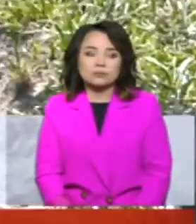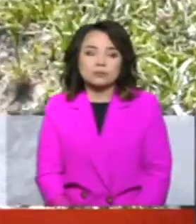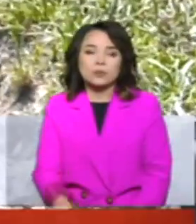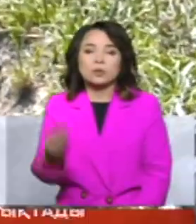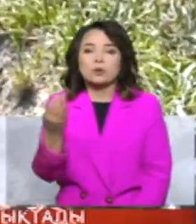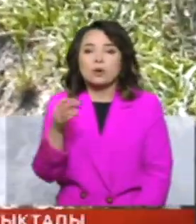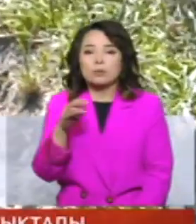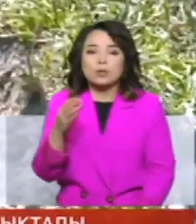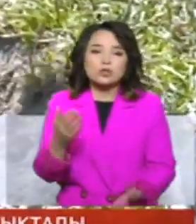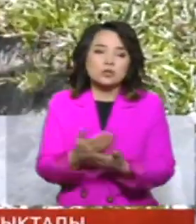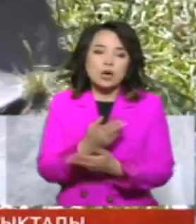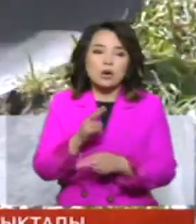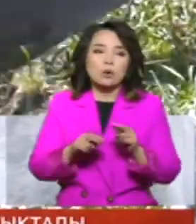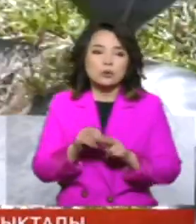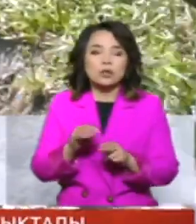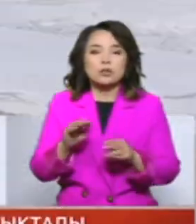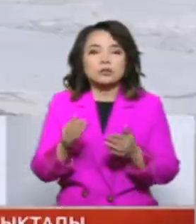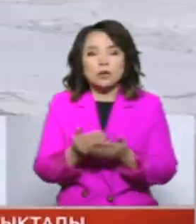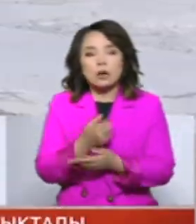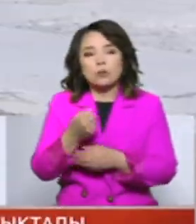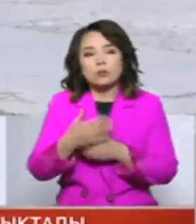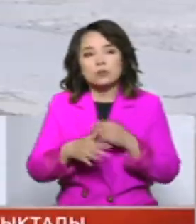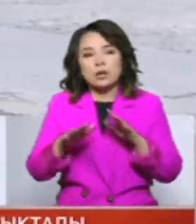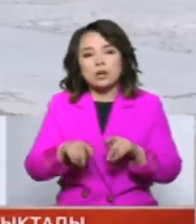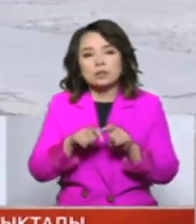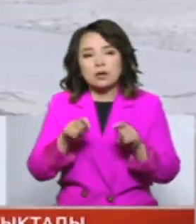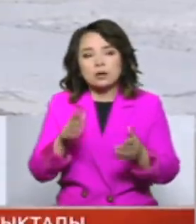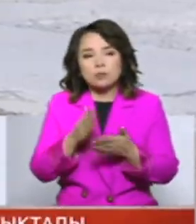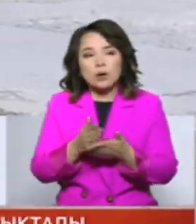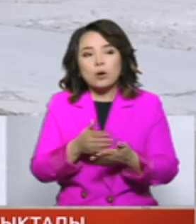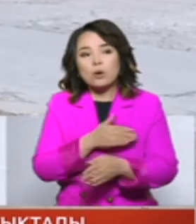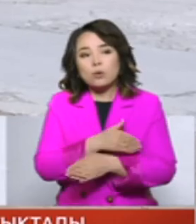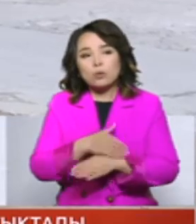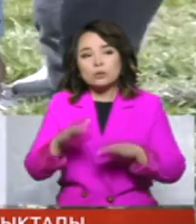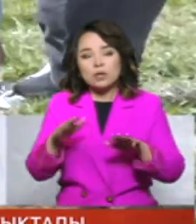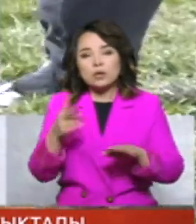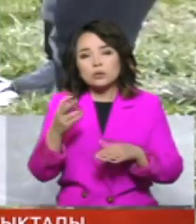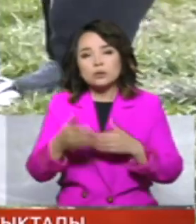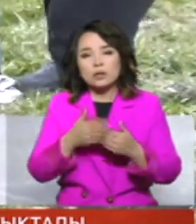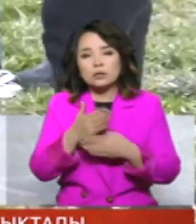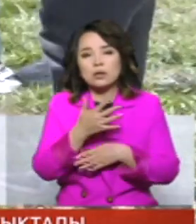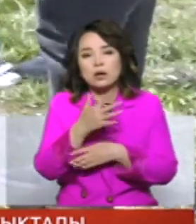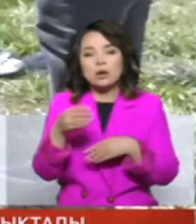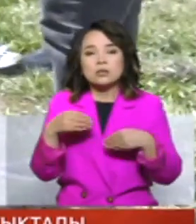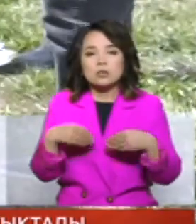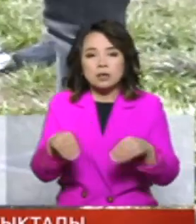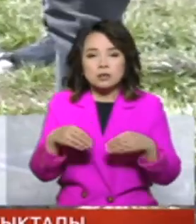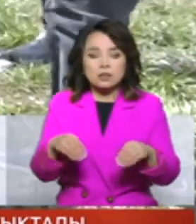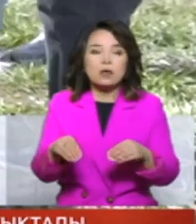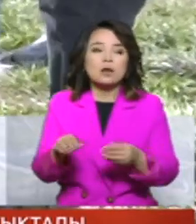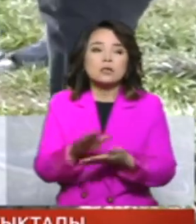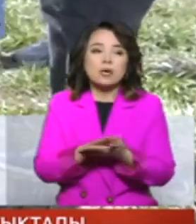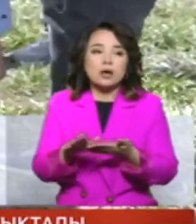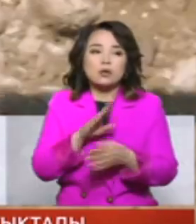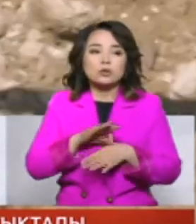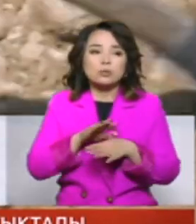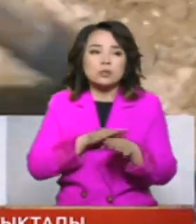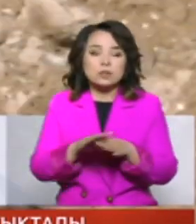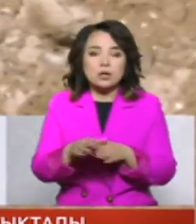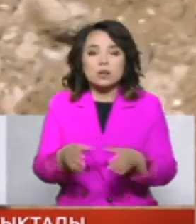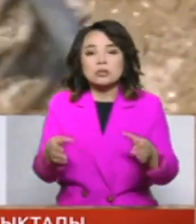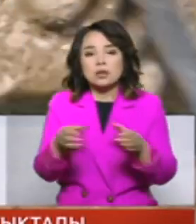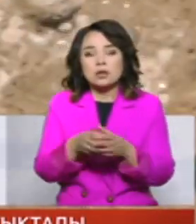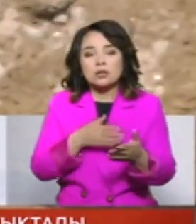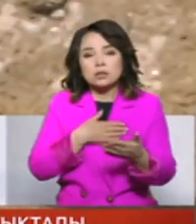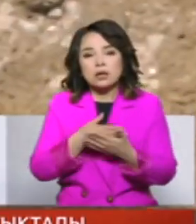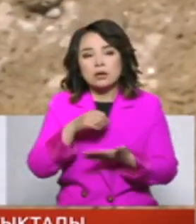Шілбі жаңадан құрылған жаңа Семей ауданының орталығы. Бүгін кенттің көшелеріне 200-ден астам көшет отырғызылды. Тал егіп тазалық жұмыстарын жүргізуге жұртшылық